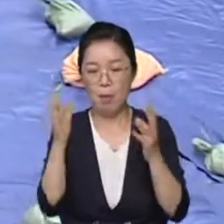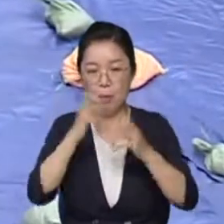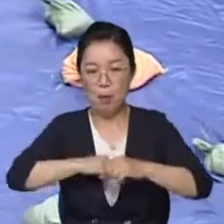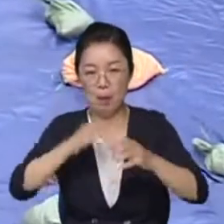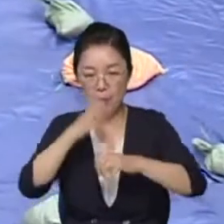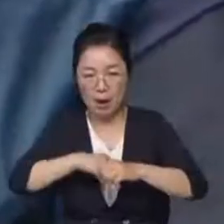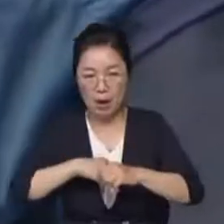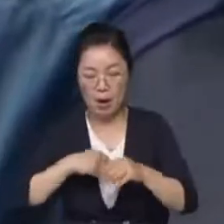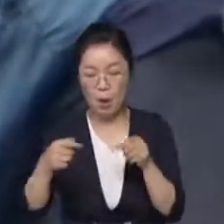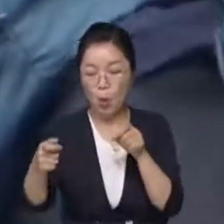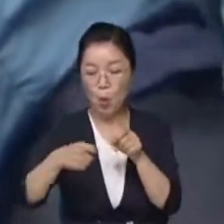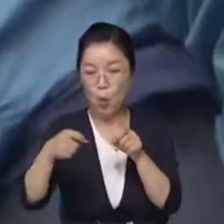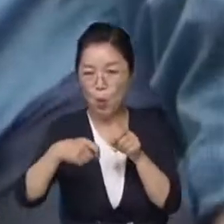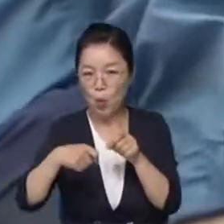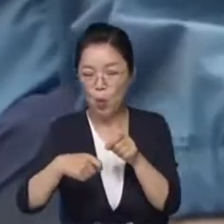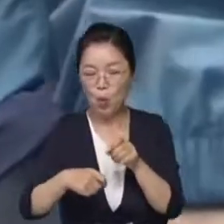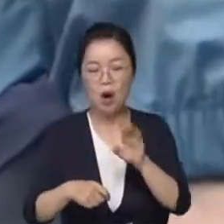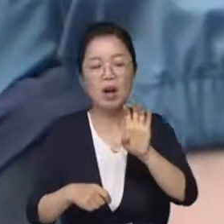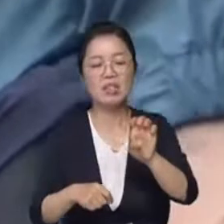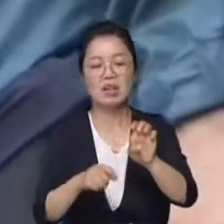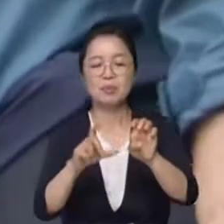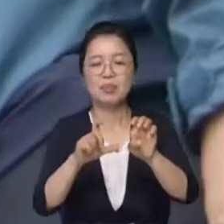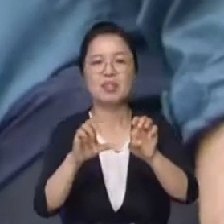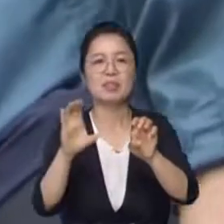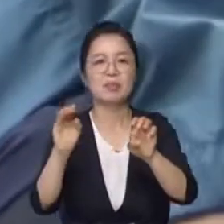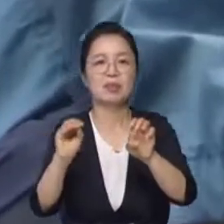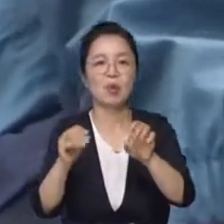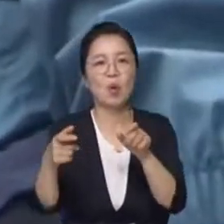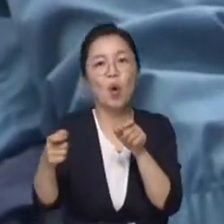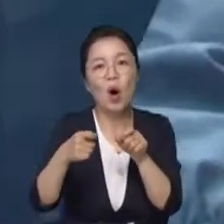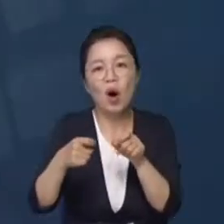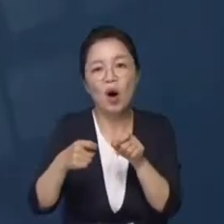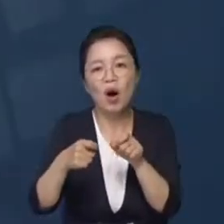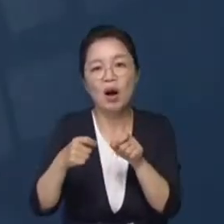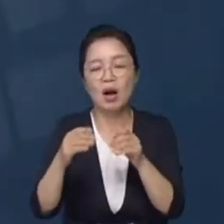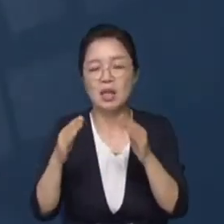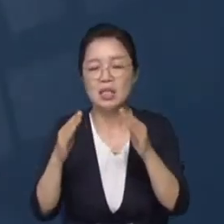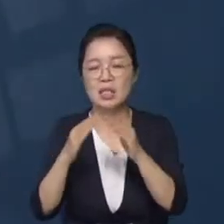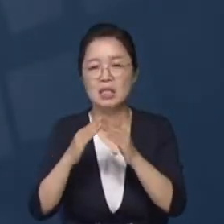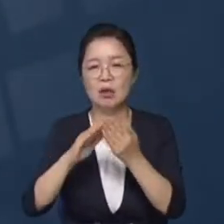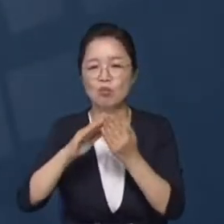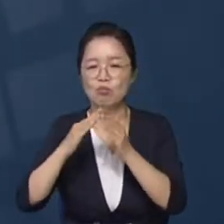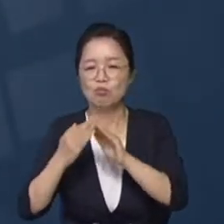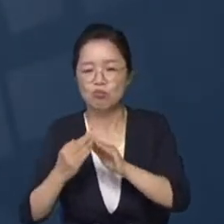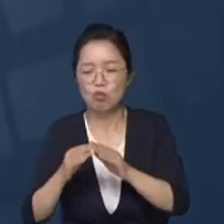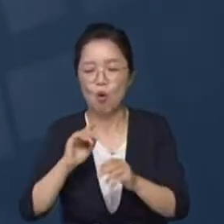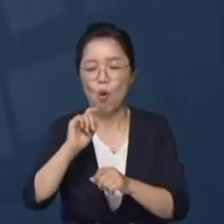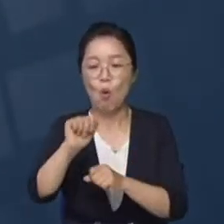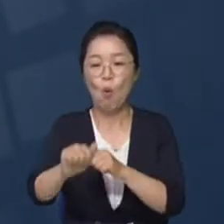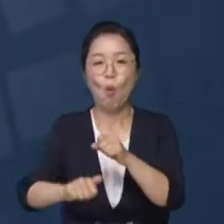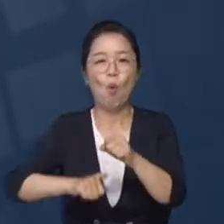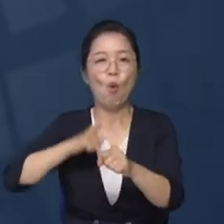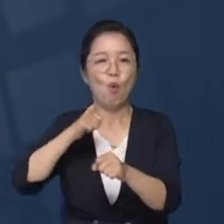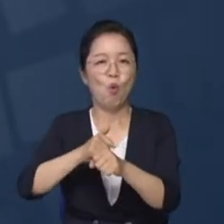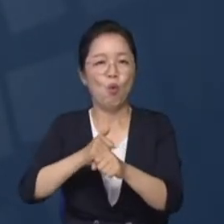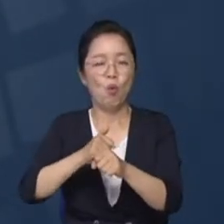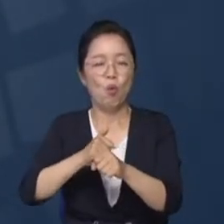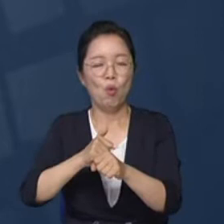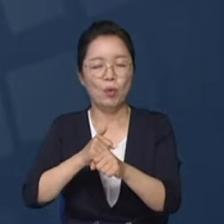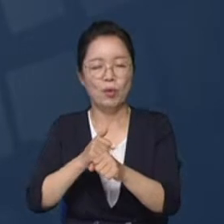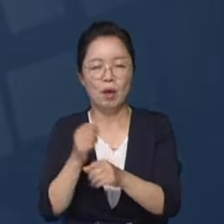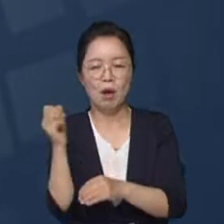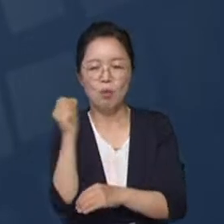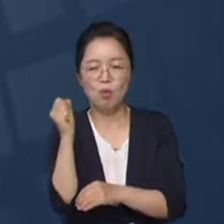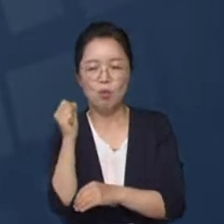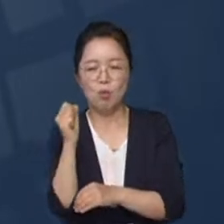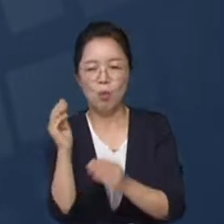폭을 측정해 보니 40cm 남짓. 가장 오래된 주택은 지어진 지 50년이나 돼 충격에 취약할